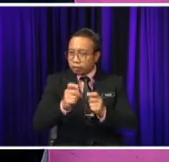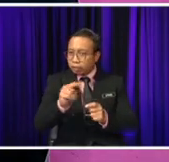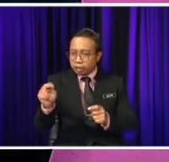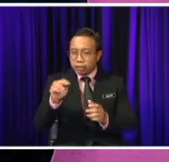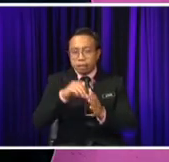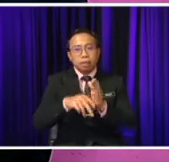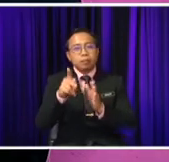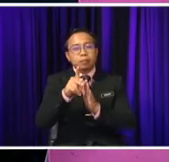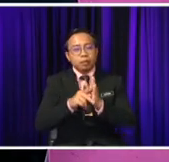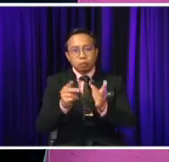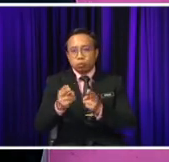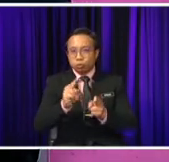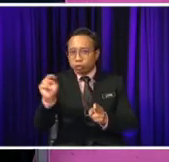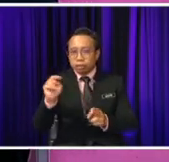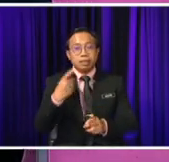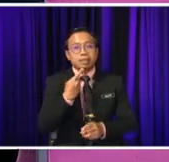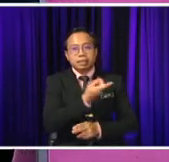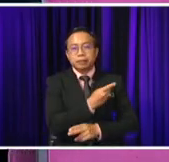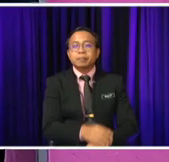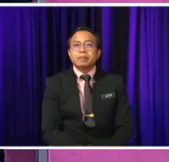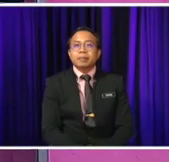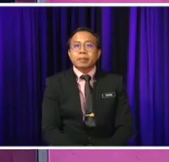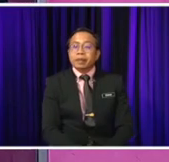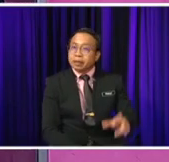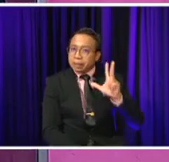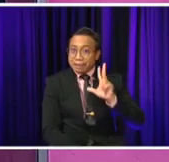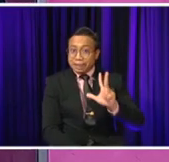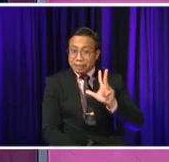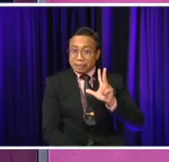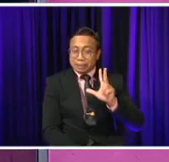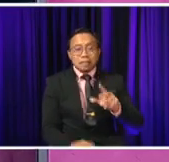kita tengok yang ketiga yang ketiga ini